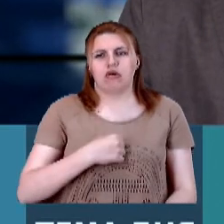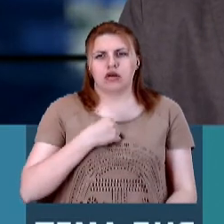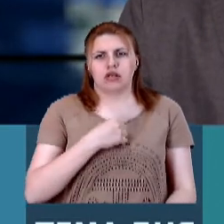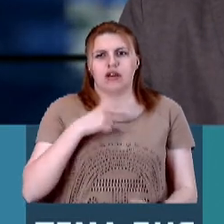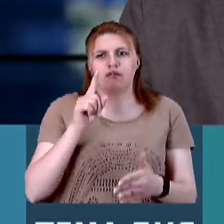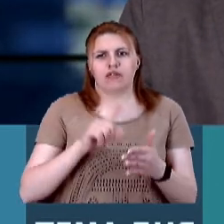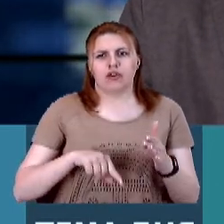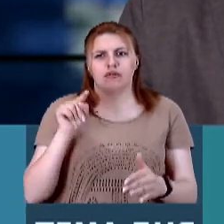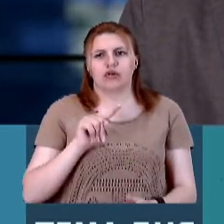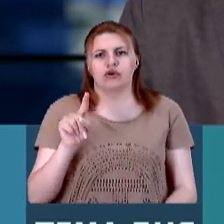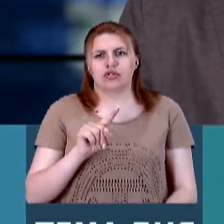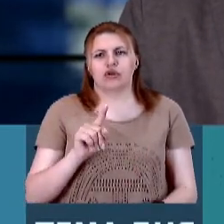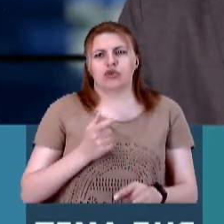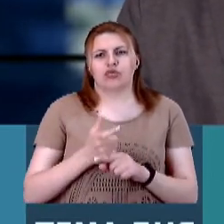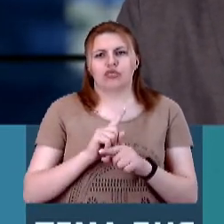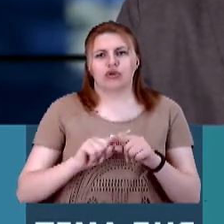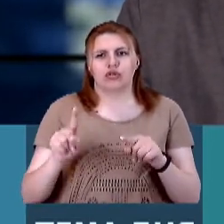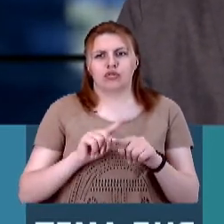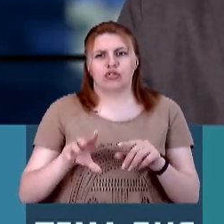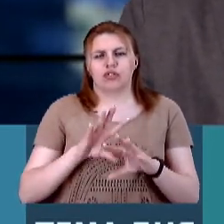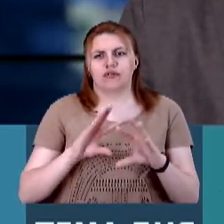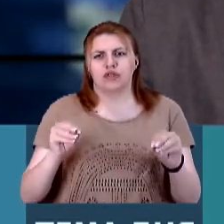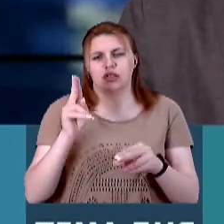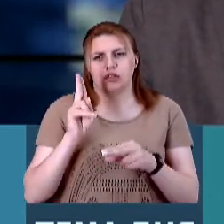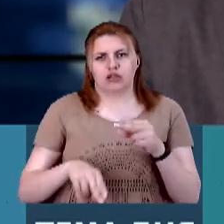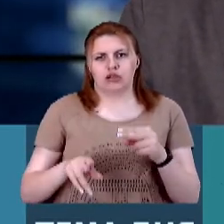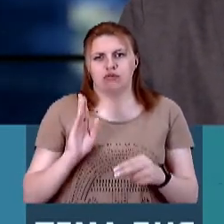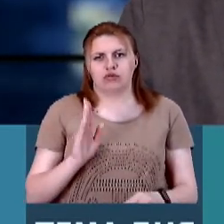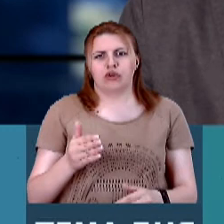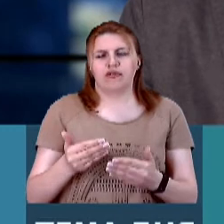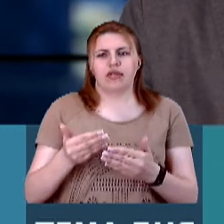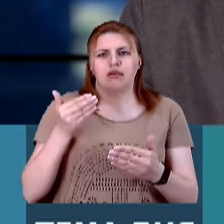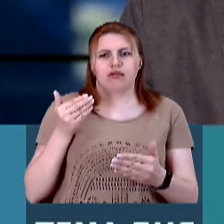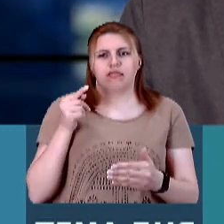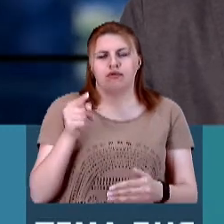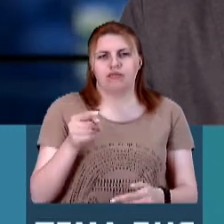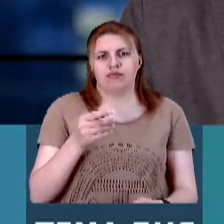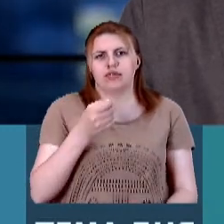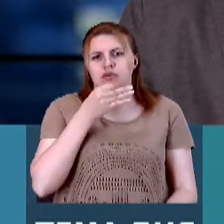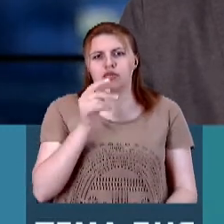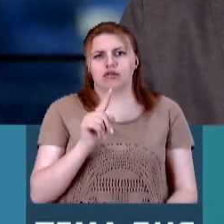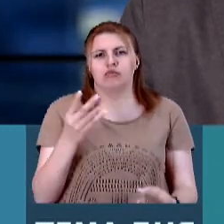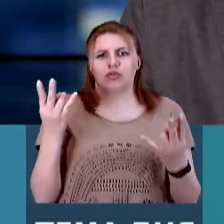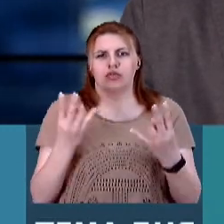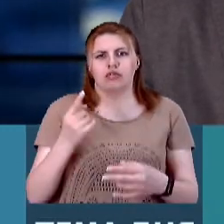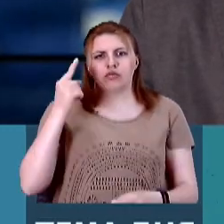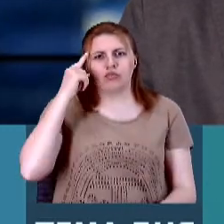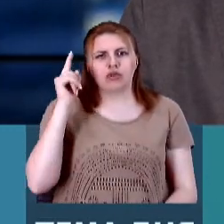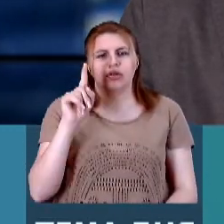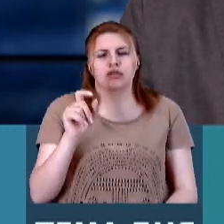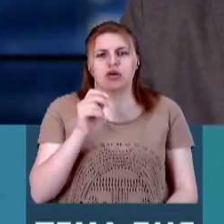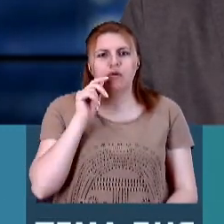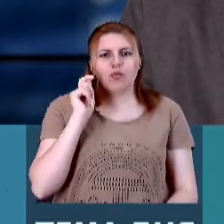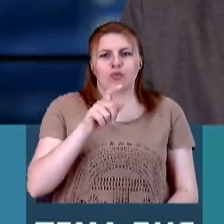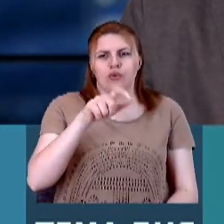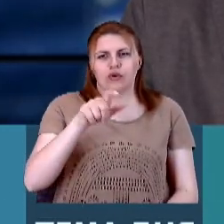дуже скоро все закінчиться. Пане Костянтине, ви трохи раніше сказали, що потрібно зараз думати про тих українців, які